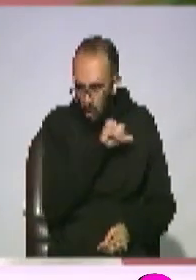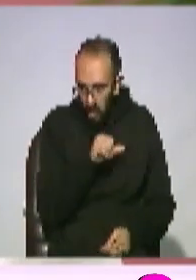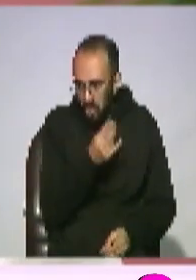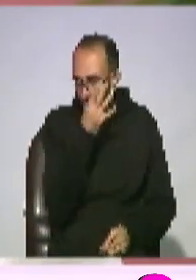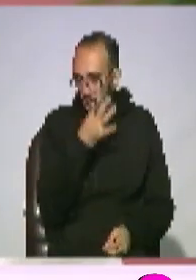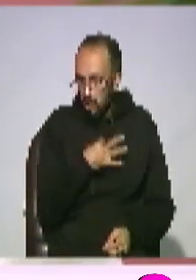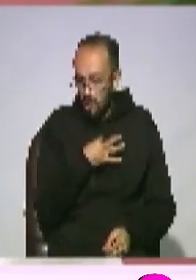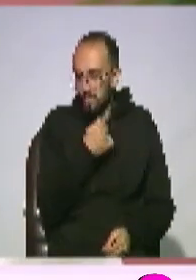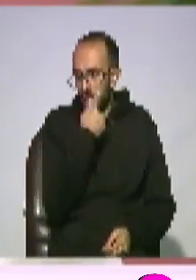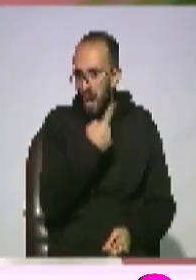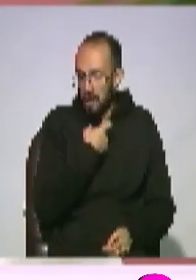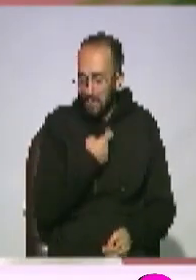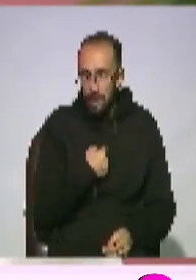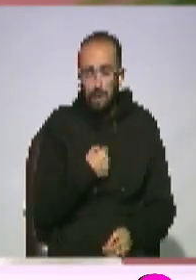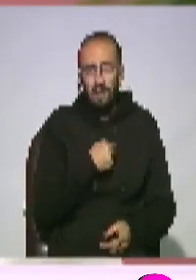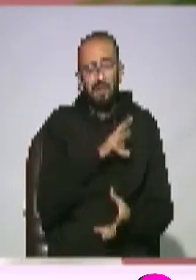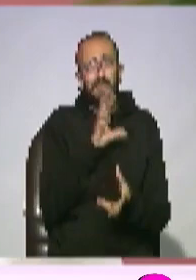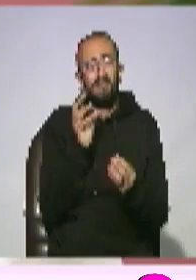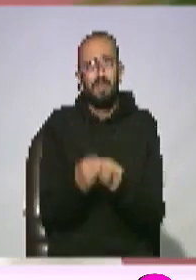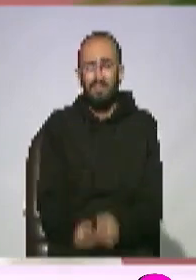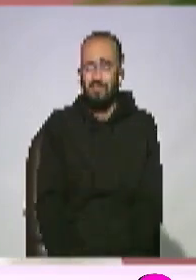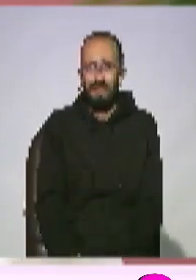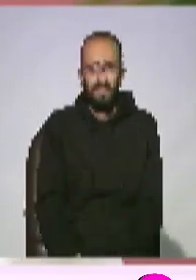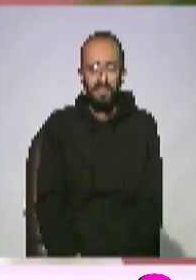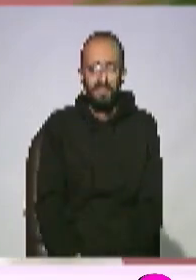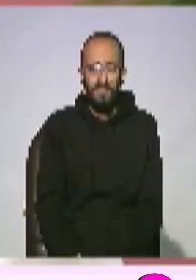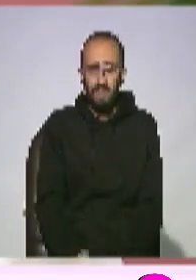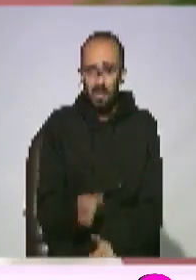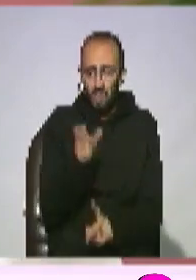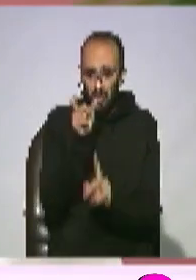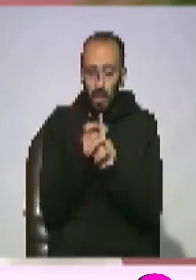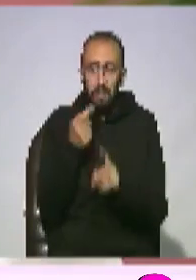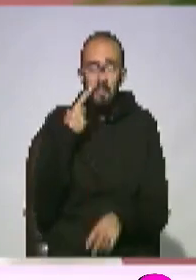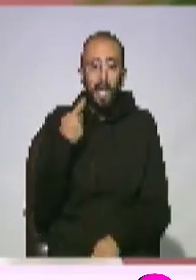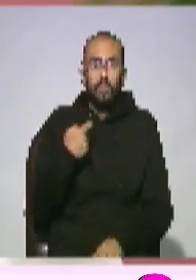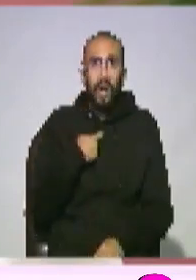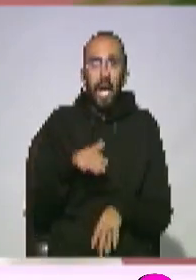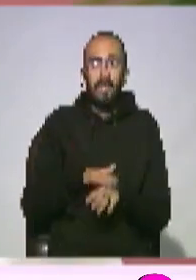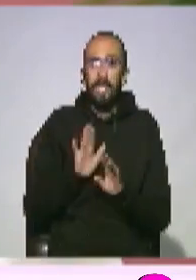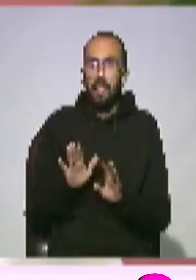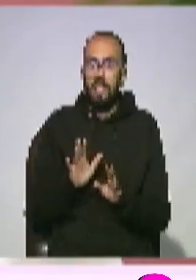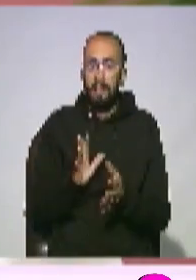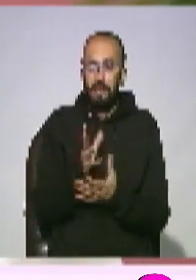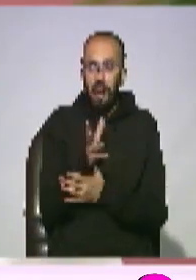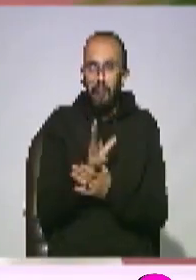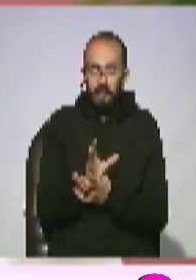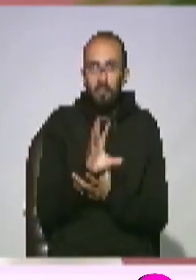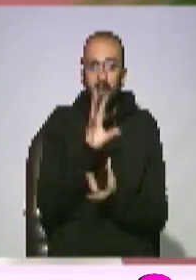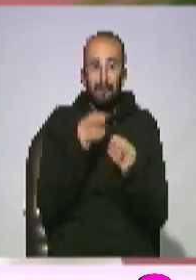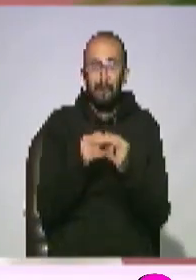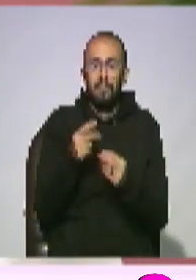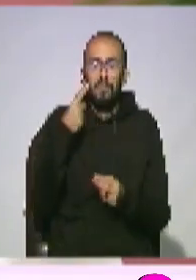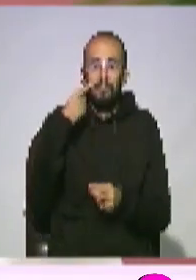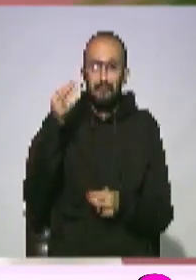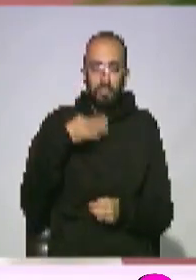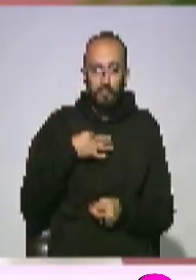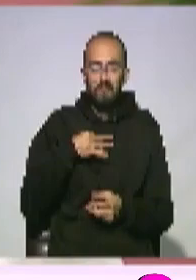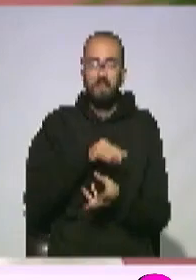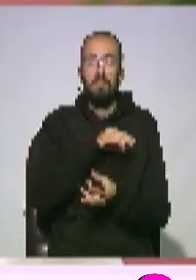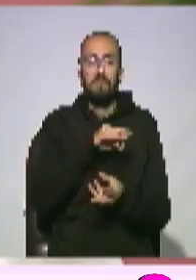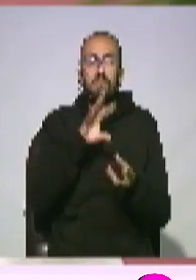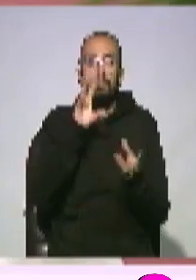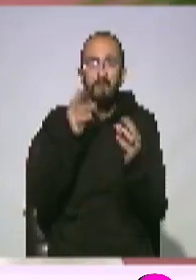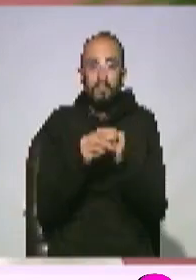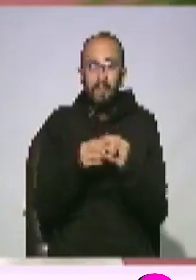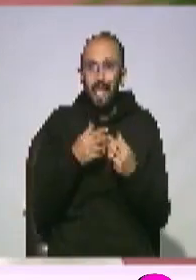ده بيحسدنا، وبيسير في حياته كلها ان هو شخص محسود ومسحور ومنظور، رغم ان هو لا